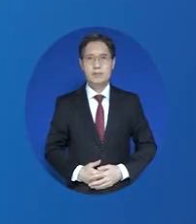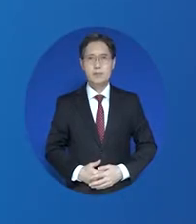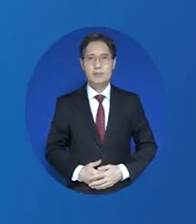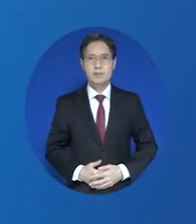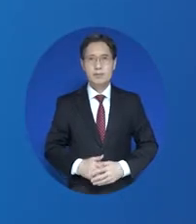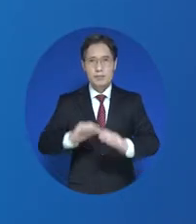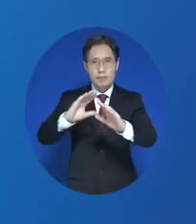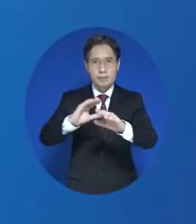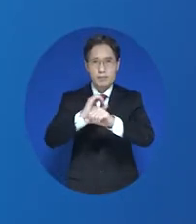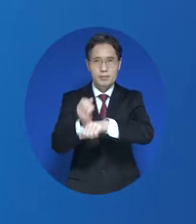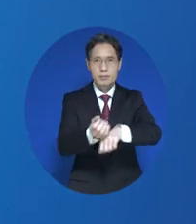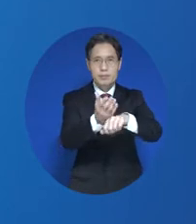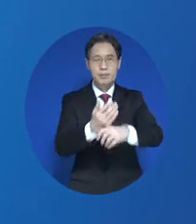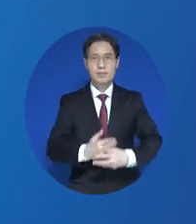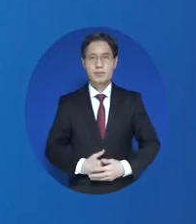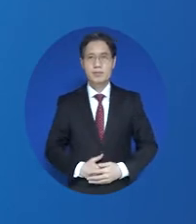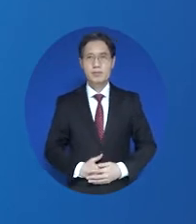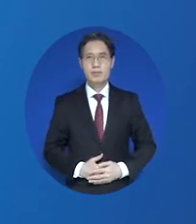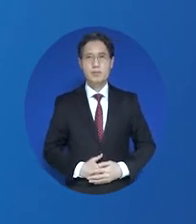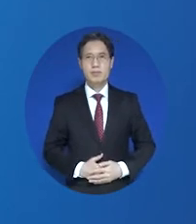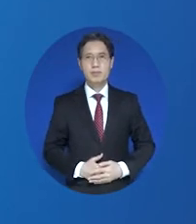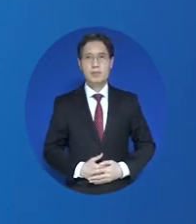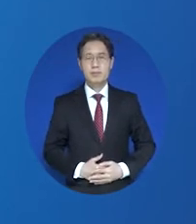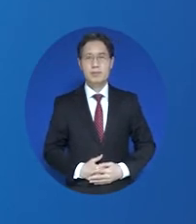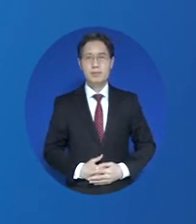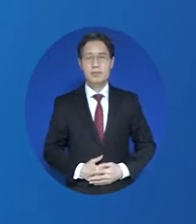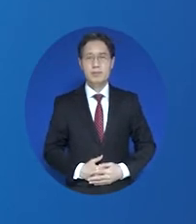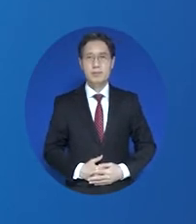이어서 한 주간 시정 단신 을 알려드립니다